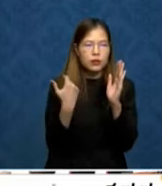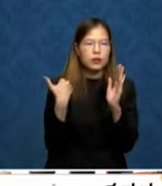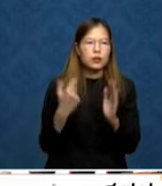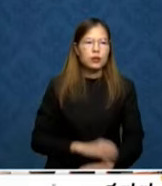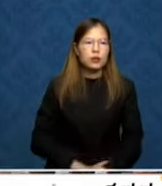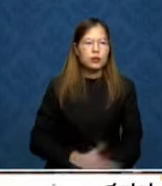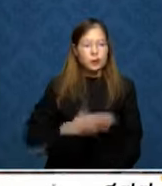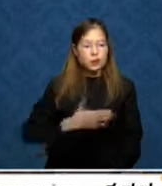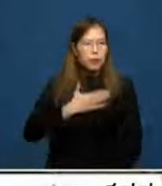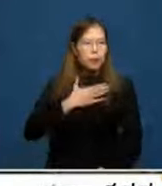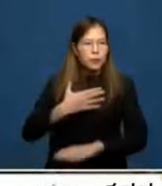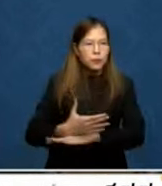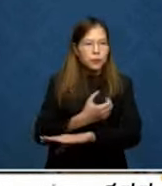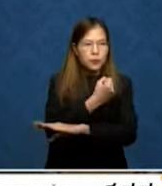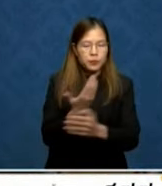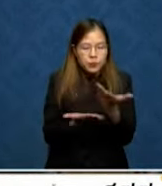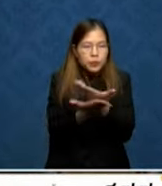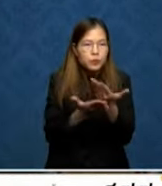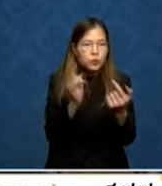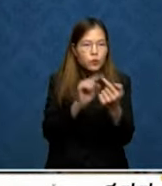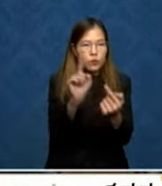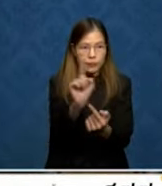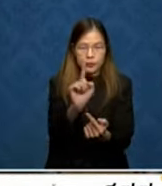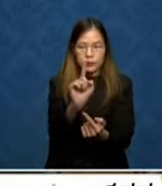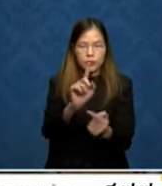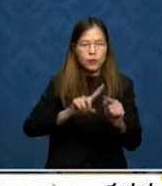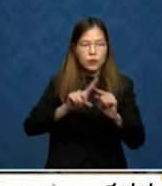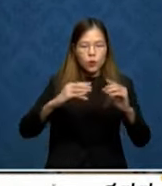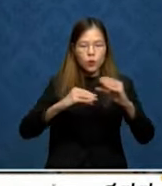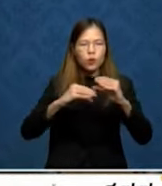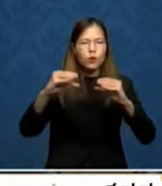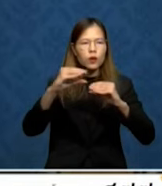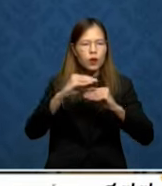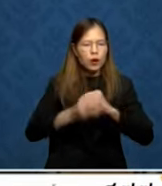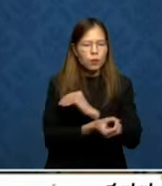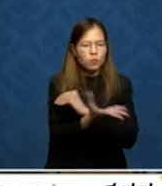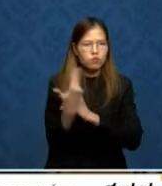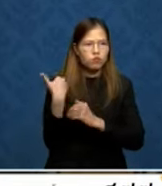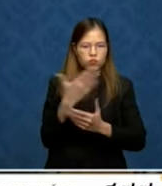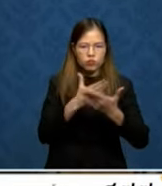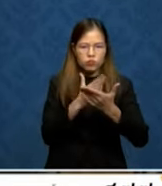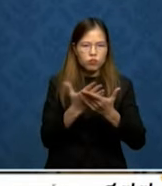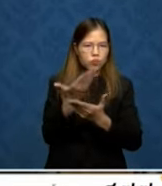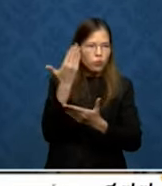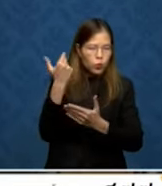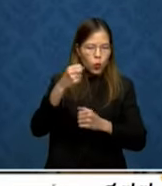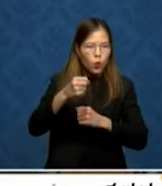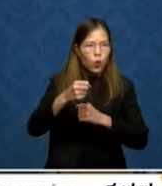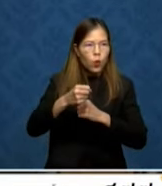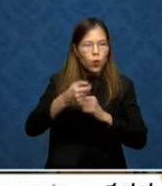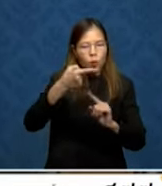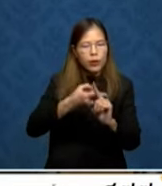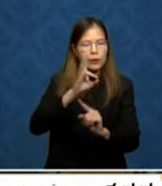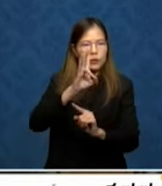วันนี้ผมขอหารือกับท่านประธานเรื่องที่1ครับเรื่องโครงการปุ๋ยคนละครึ่งเมื่อวันอาทิตย์ที่14กรกฎา